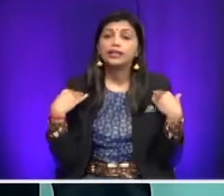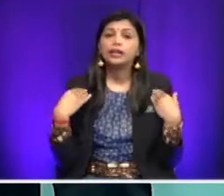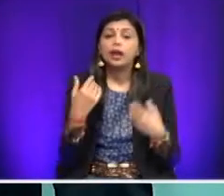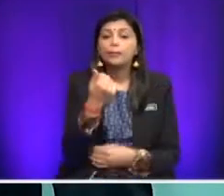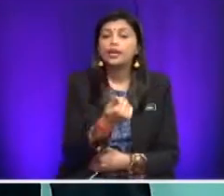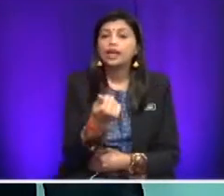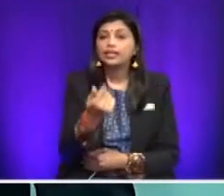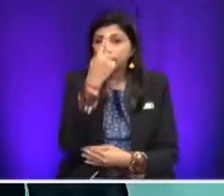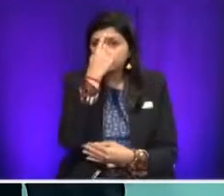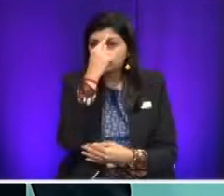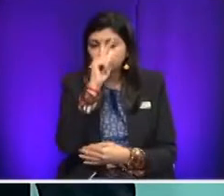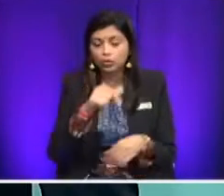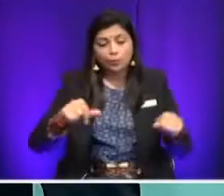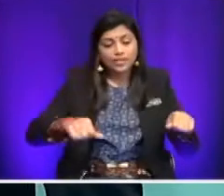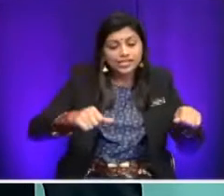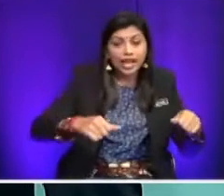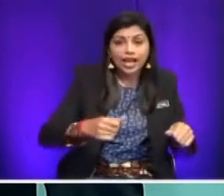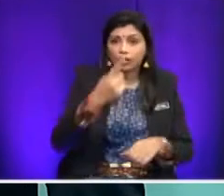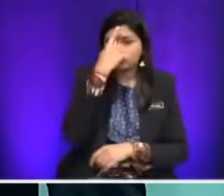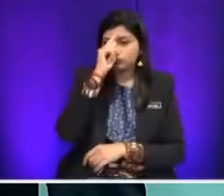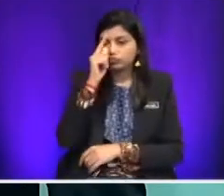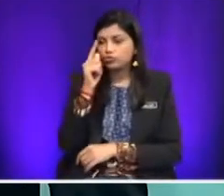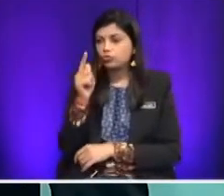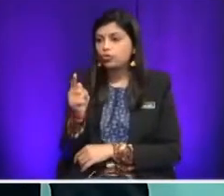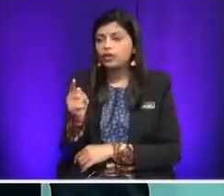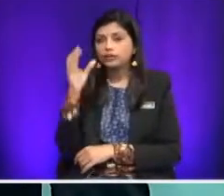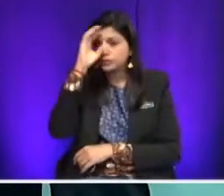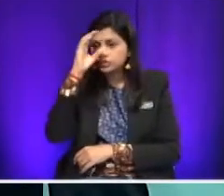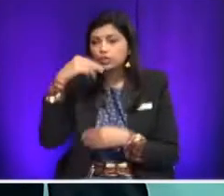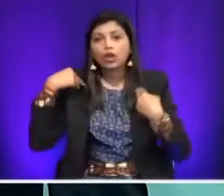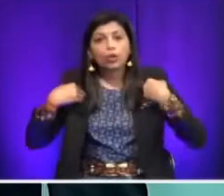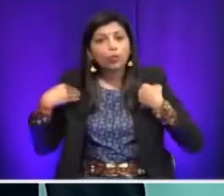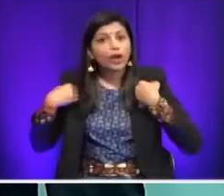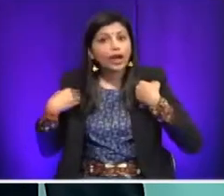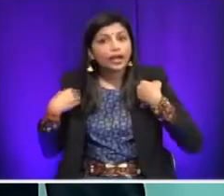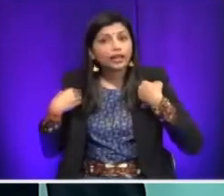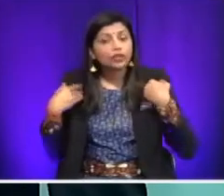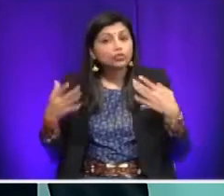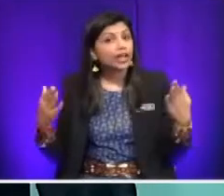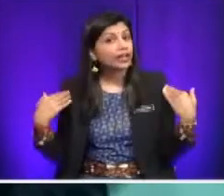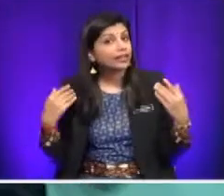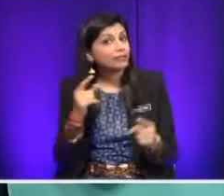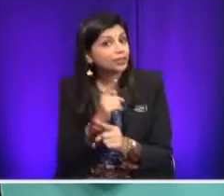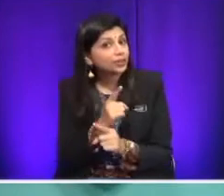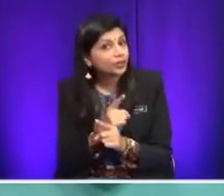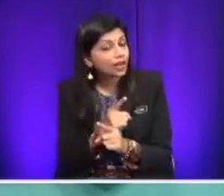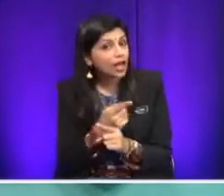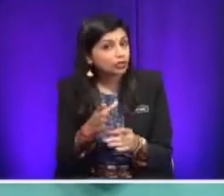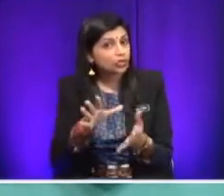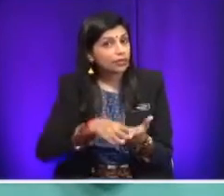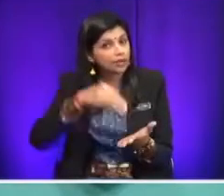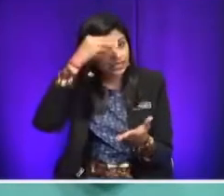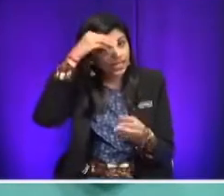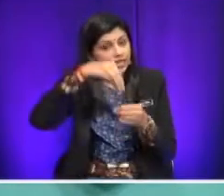peralatan untuk membunuh jadi disitu terdapat revolusi dan juga terdapat peredaran Masa dimana Referee